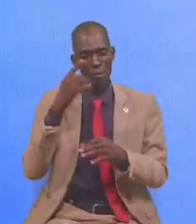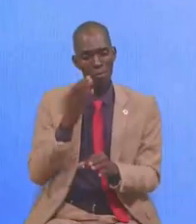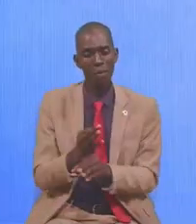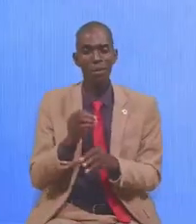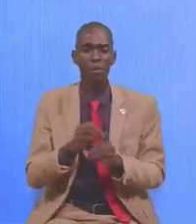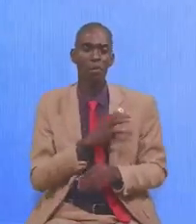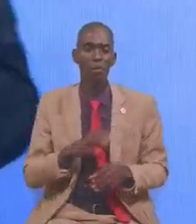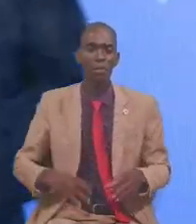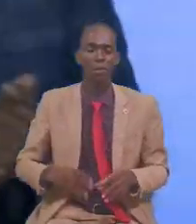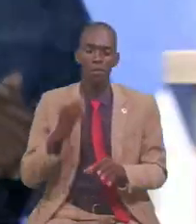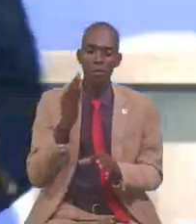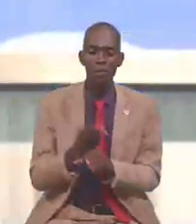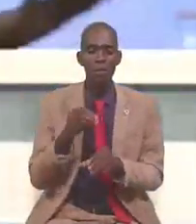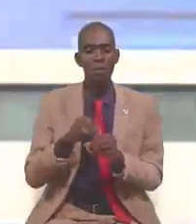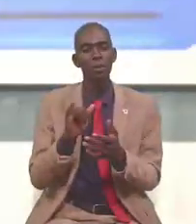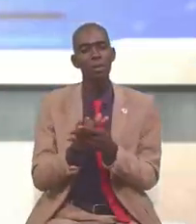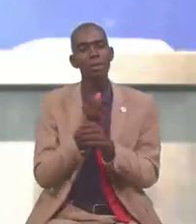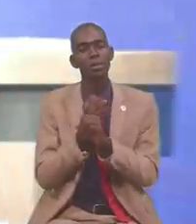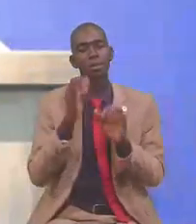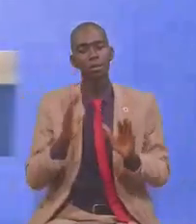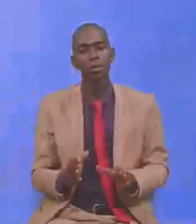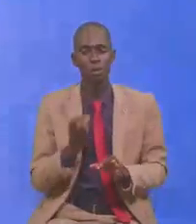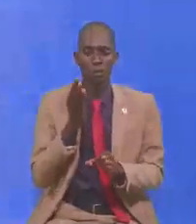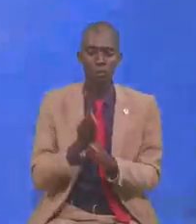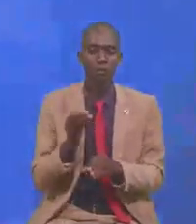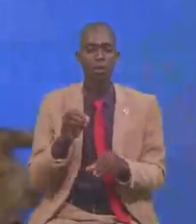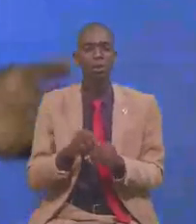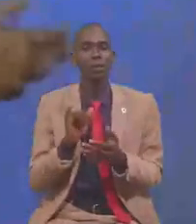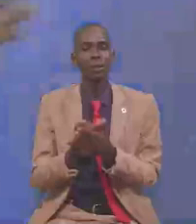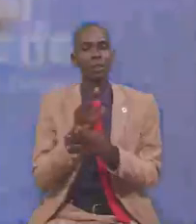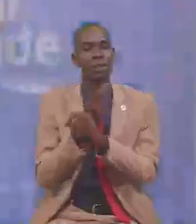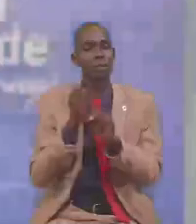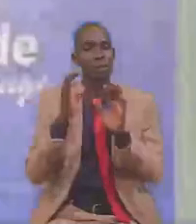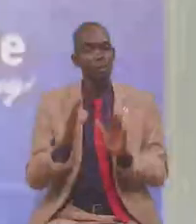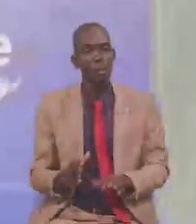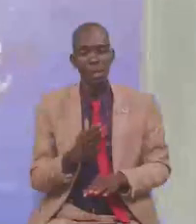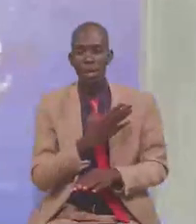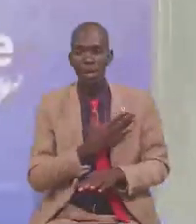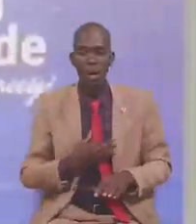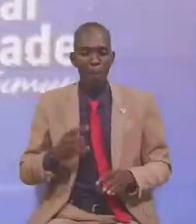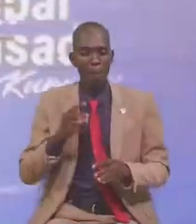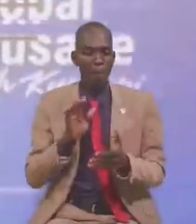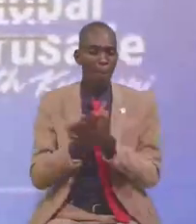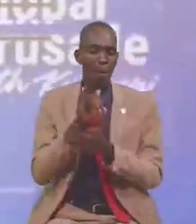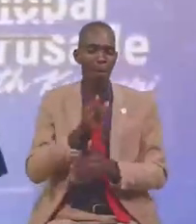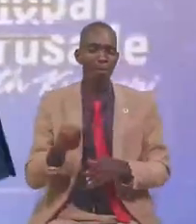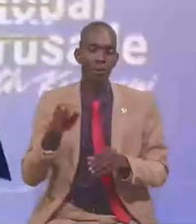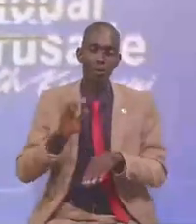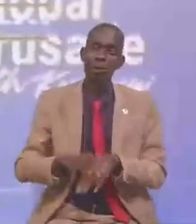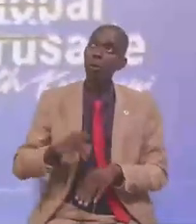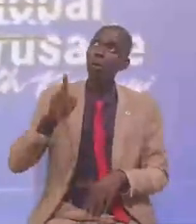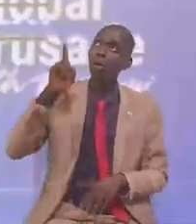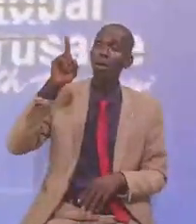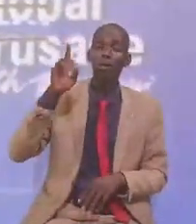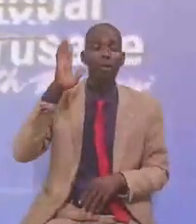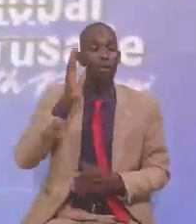ce Sauveur, la foi en ce Rédempteur, et tu vas croire en lui. Et le fait de